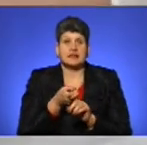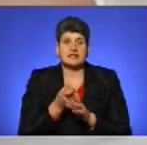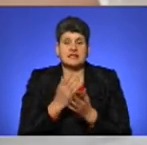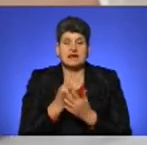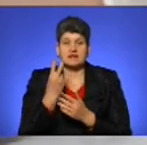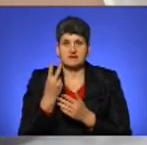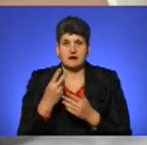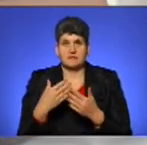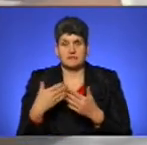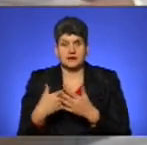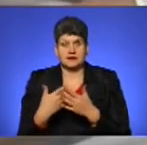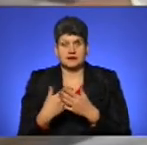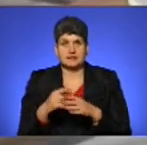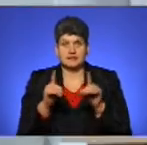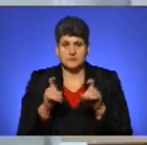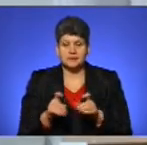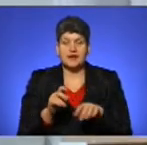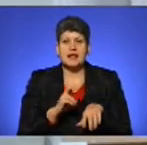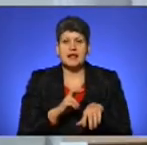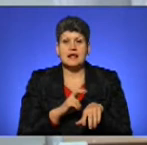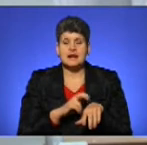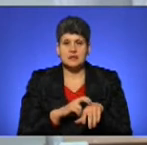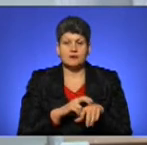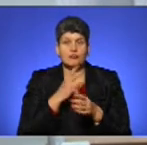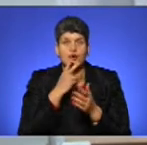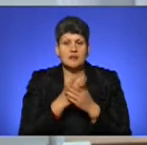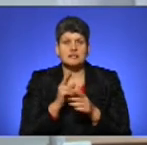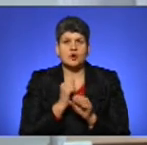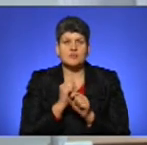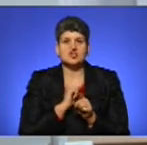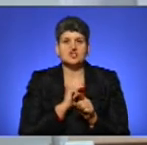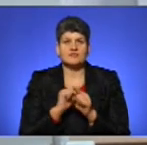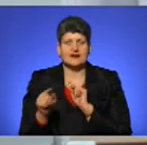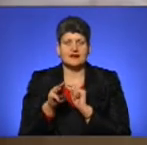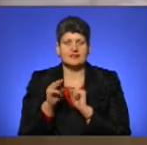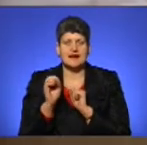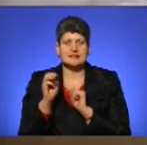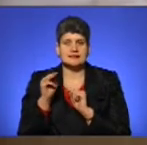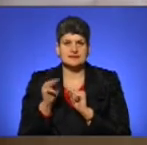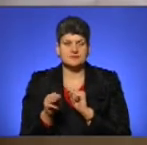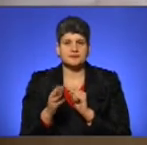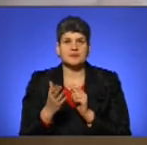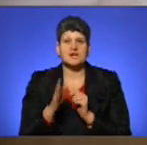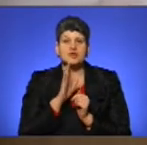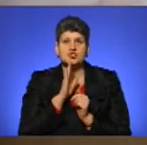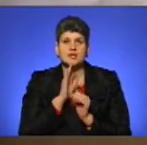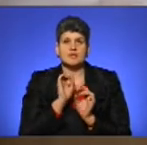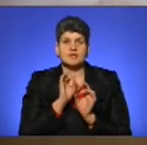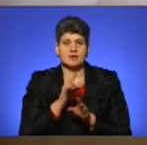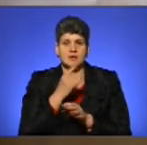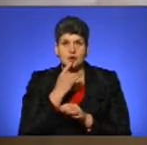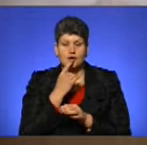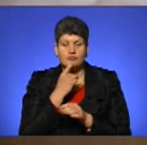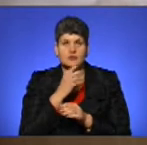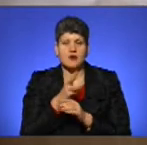види тестування. Лікар-лаборант Валентина Кошнір показує, як роблять швидкий тест на виявлення ВІЛ-інфекції. Жінка, яка здавала кров, на